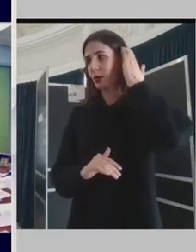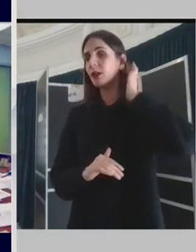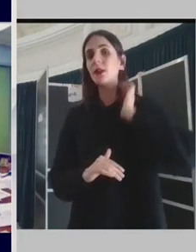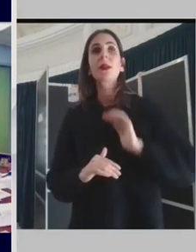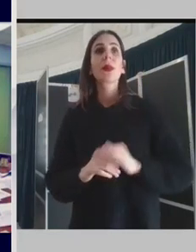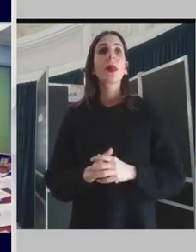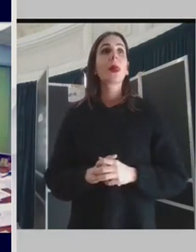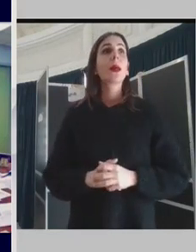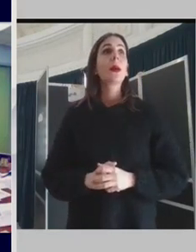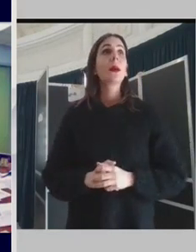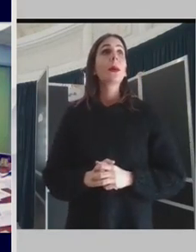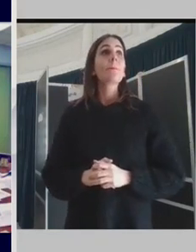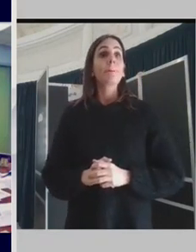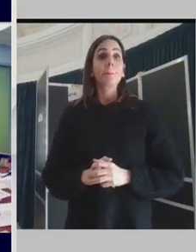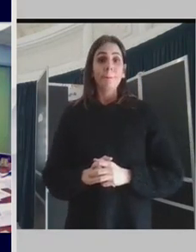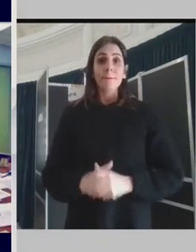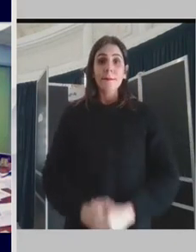Se condivide lo schermo.